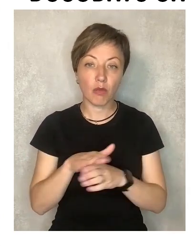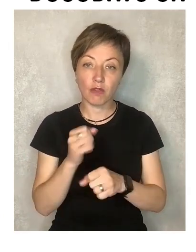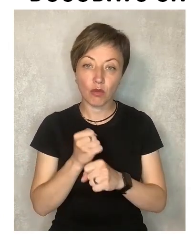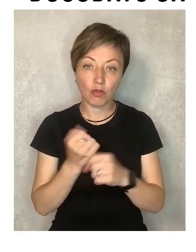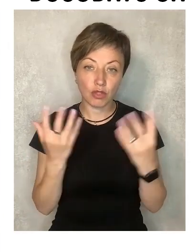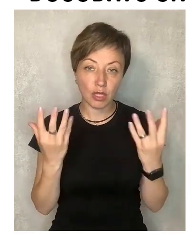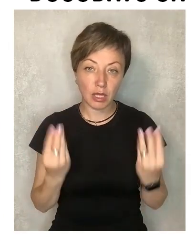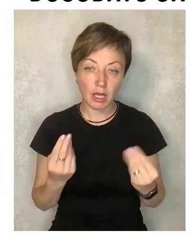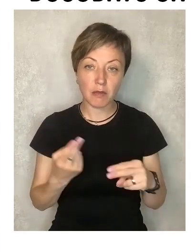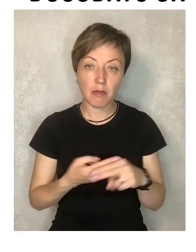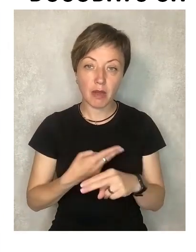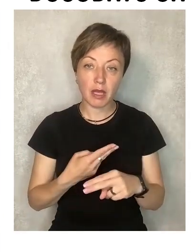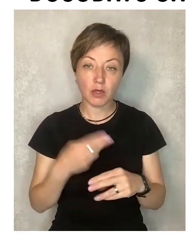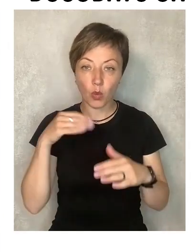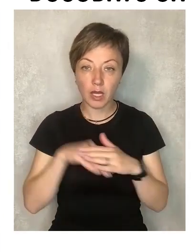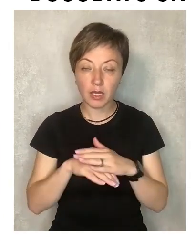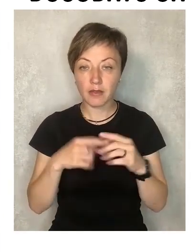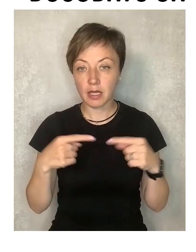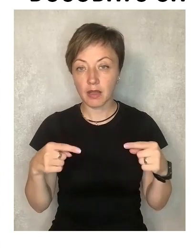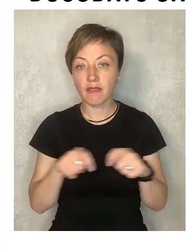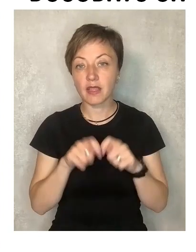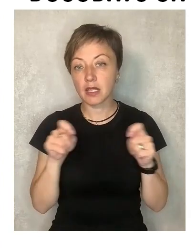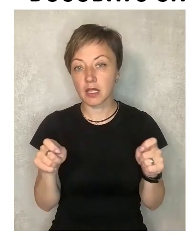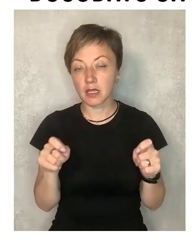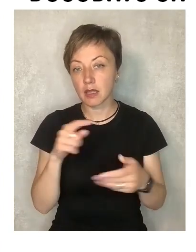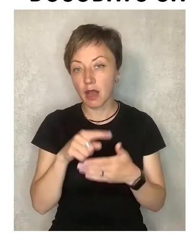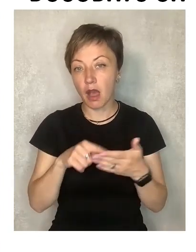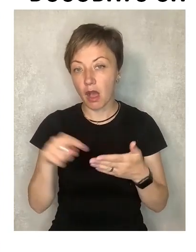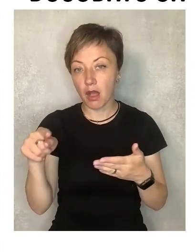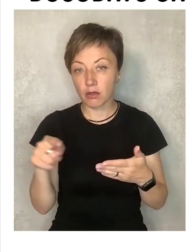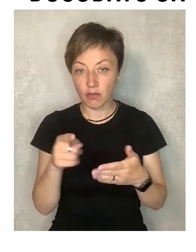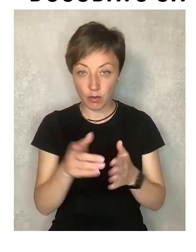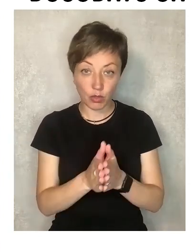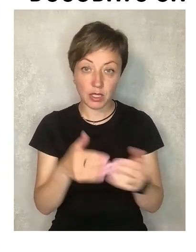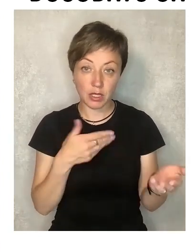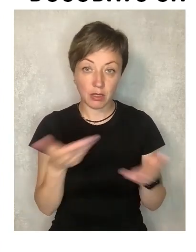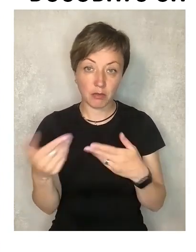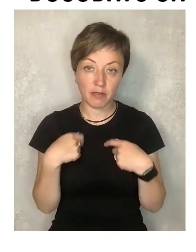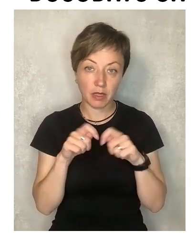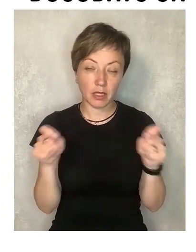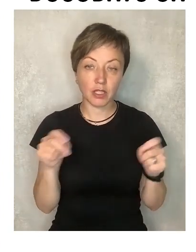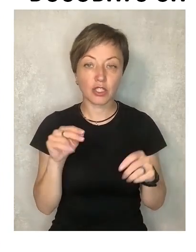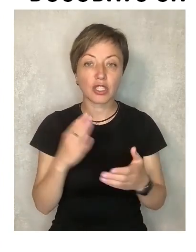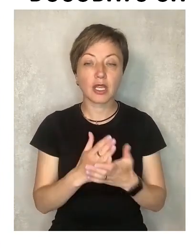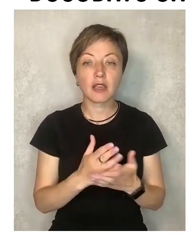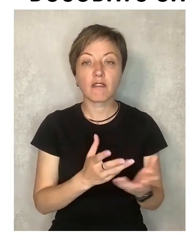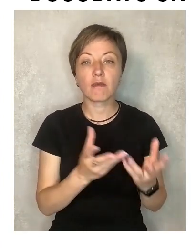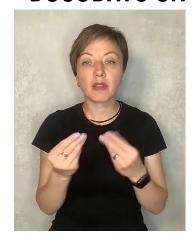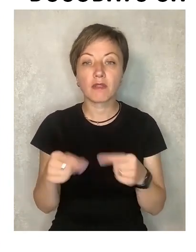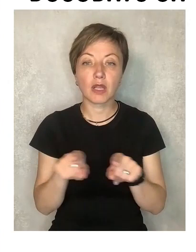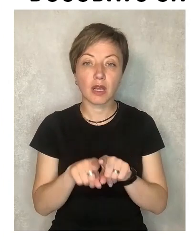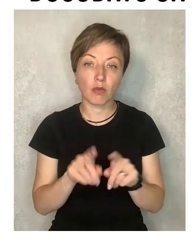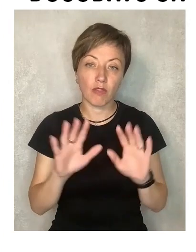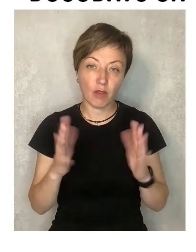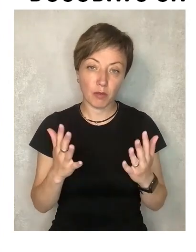без належних укриттів і так далі. Тобто їх відкрили суто для галочки. Ну, ви ж просили, ми відкрили. Чи є якісь важелі впливу в такому випадку